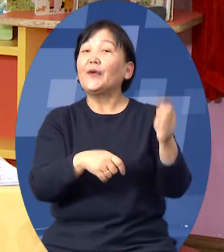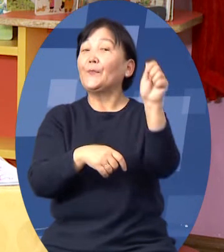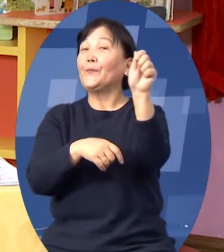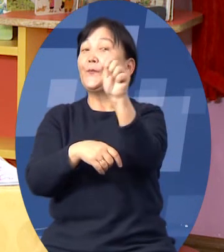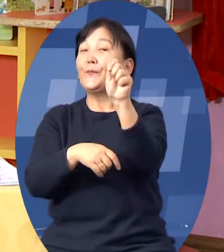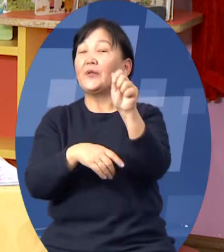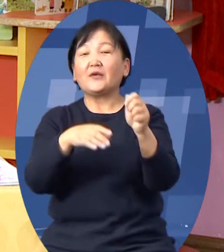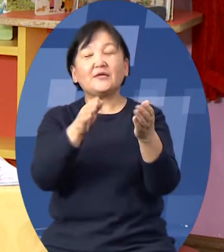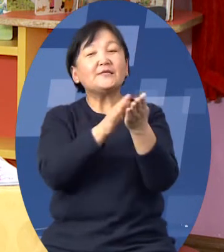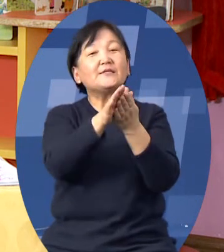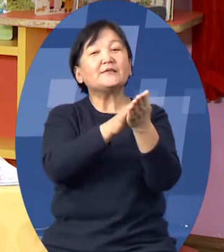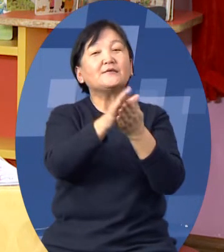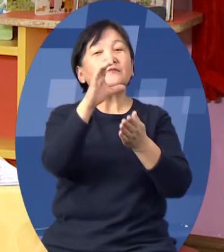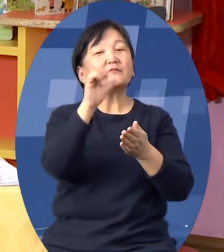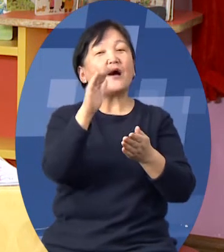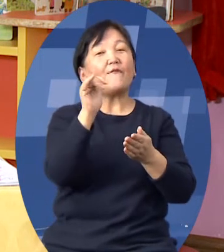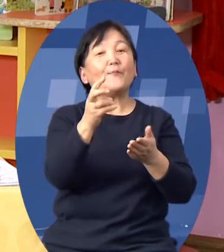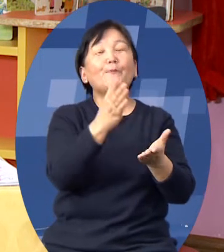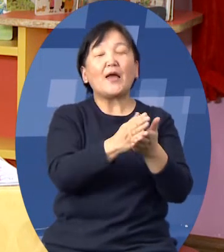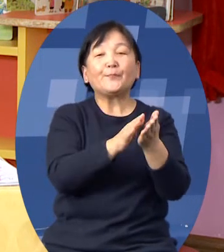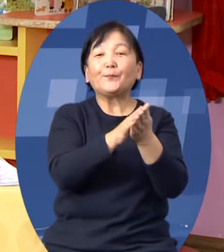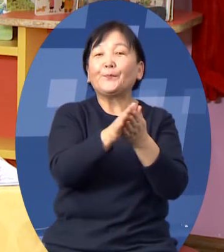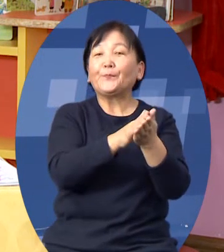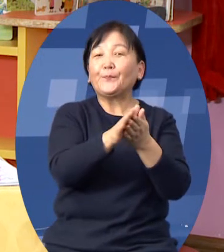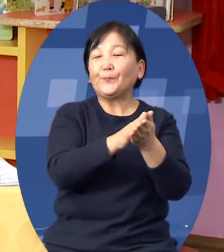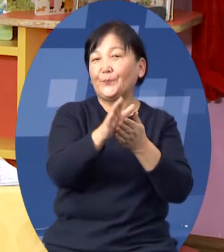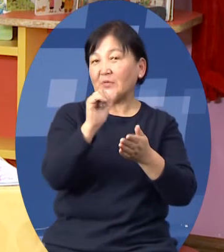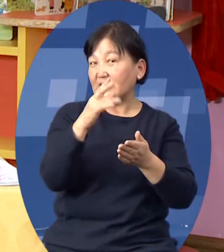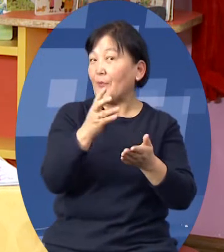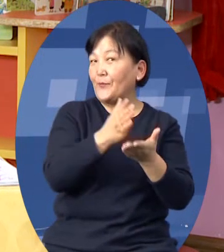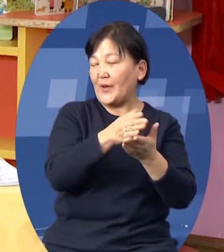Энэ юу вэ? Савн байна.